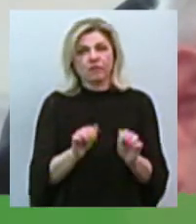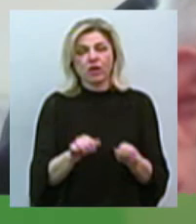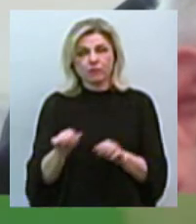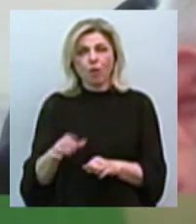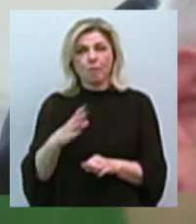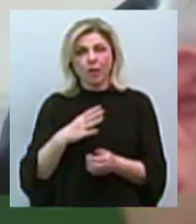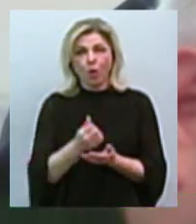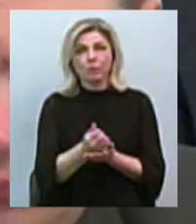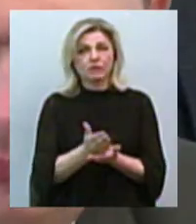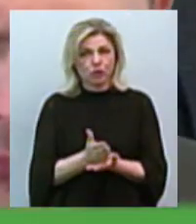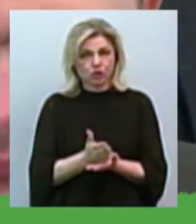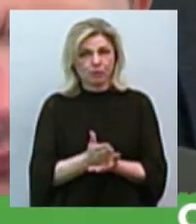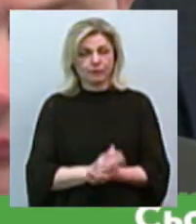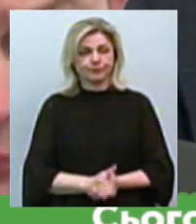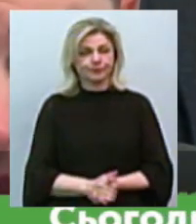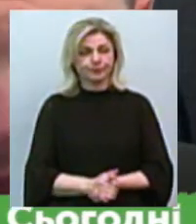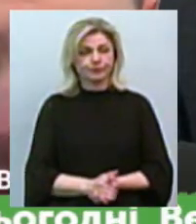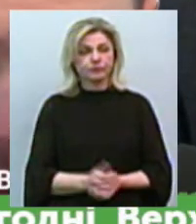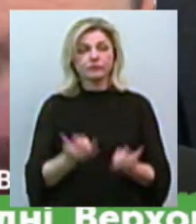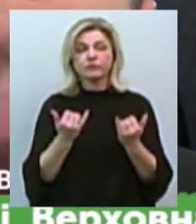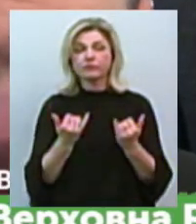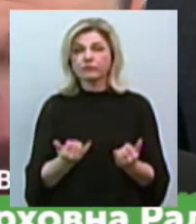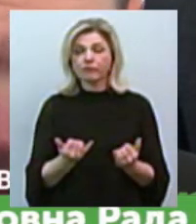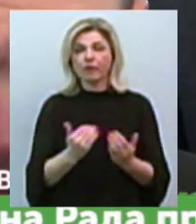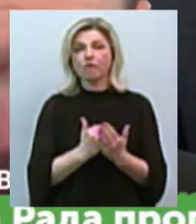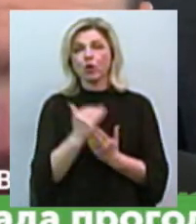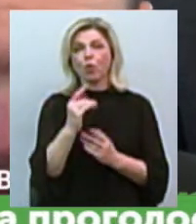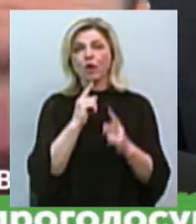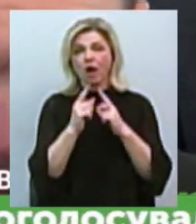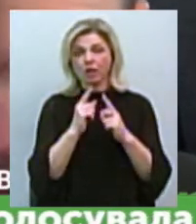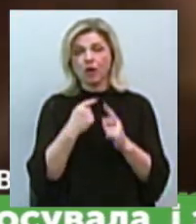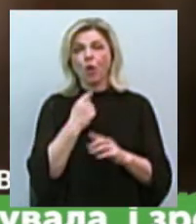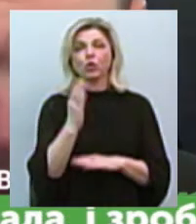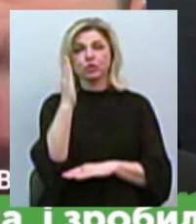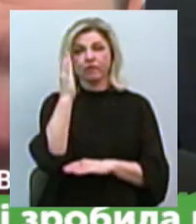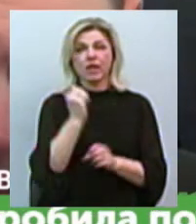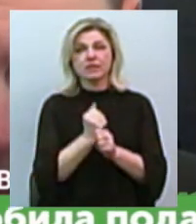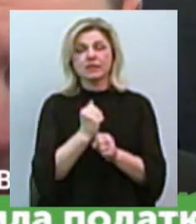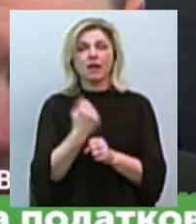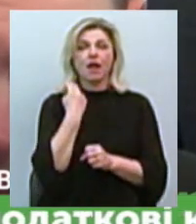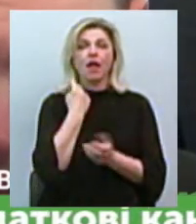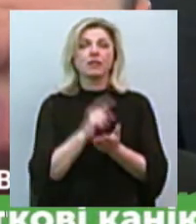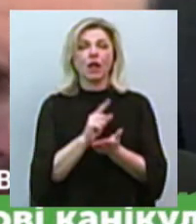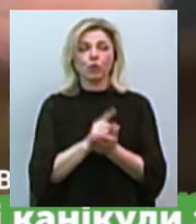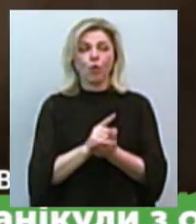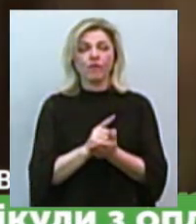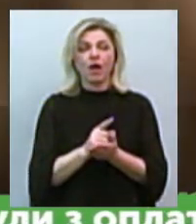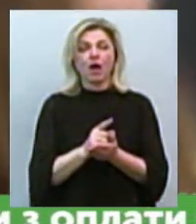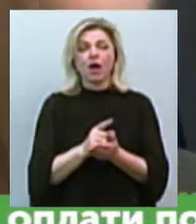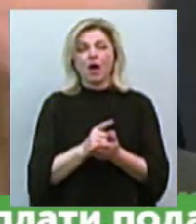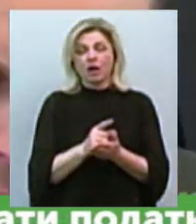быть обеспеченными. Сегодня вроде бы как Верховная Рада проголосовала и сделала налоговые каникулы по плате налогу за землю